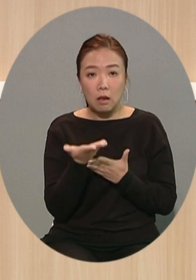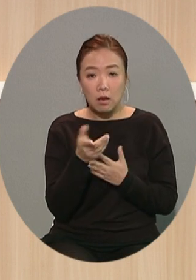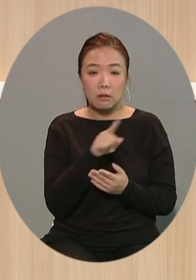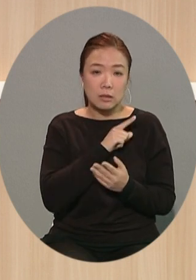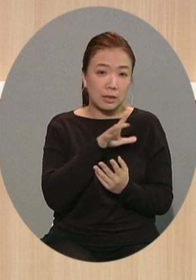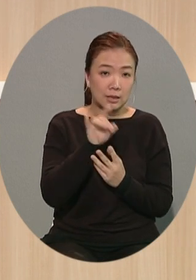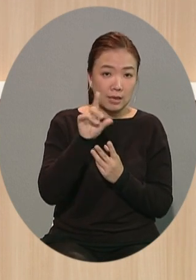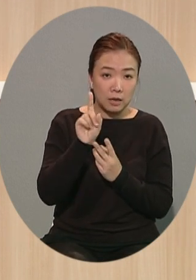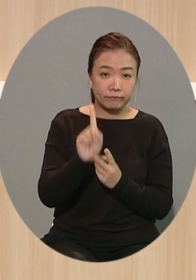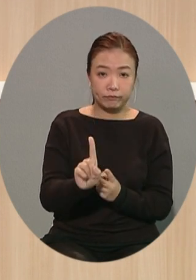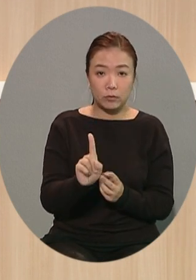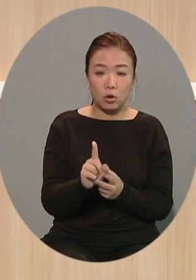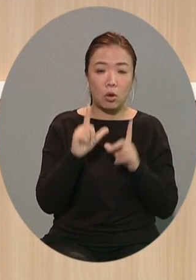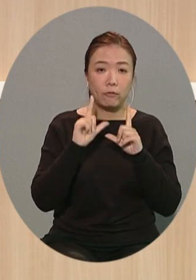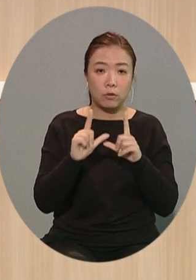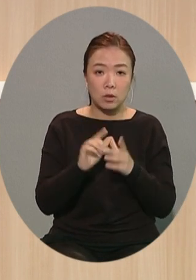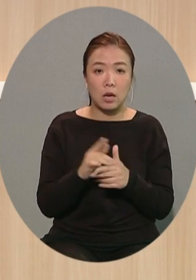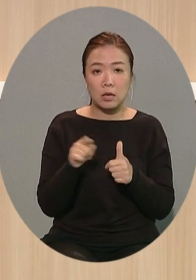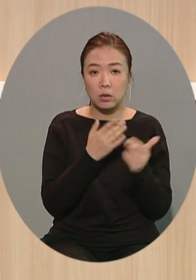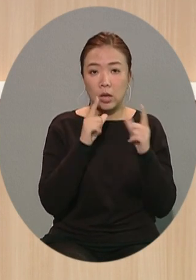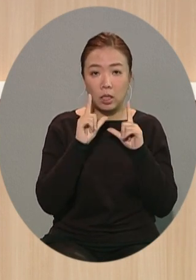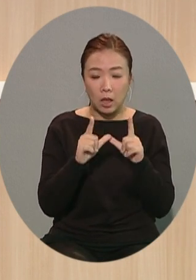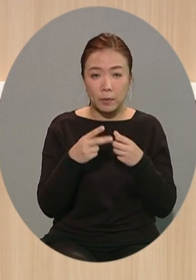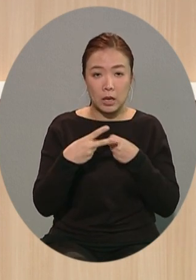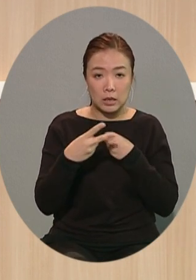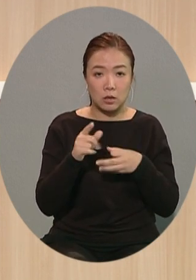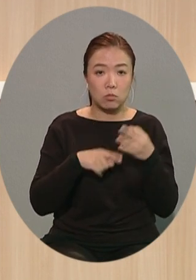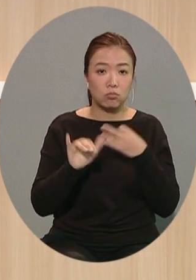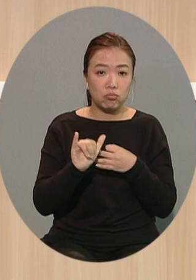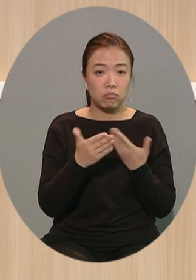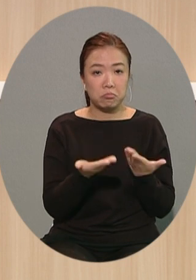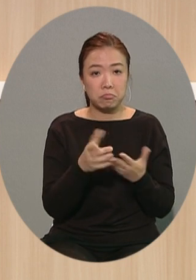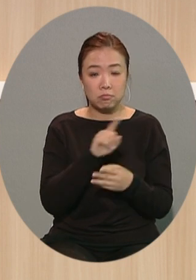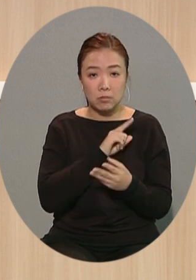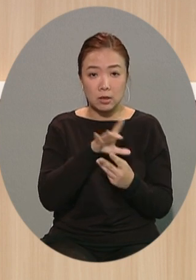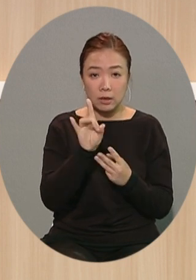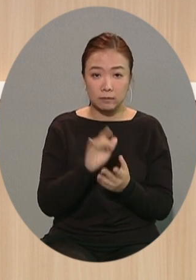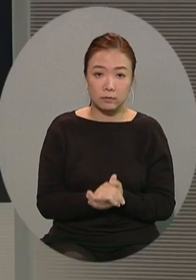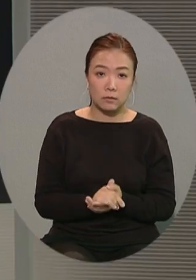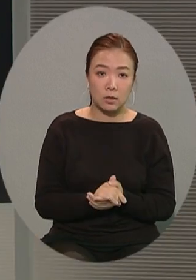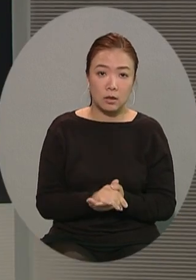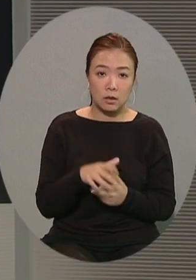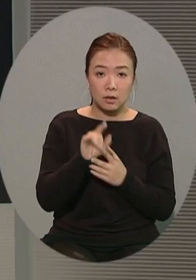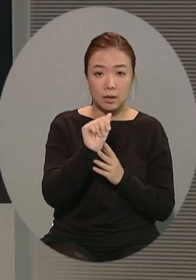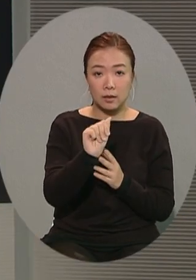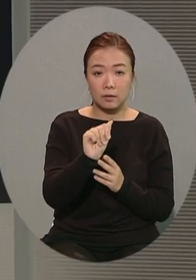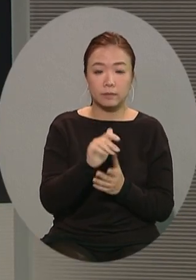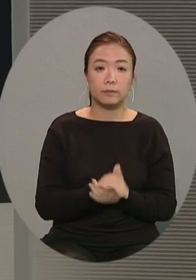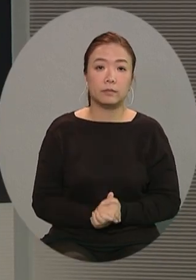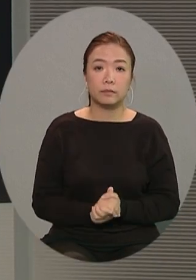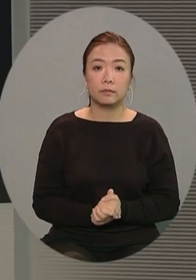自揀一個範疇去作答啦。首先答問題的會是二號袁桂熙 ABC， 請揀一張。 我揀 A 啊，唔該。